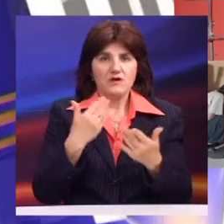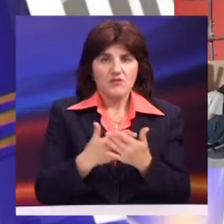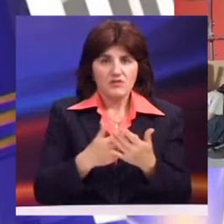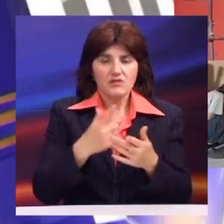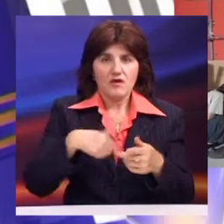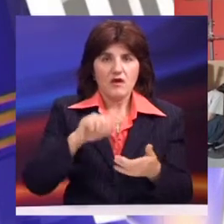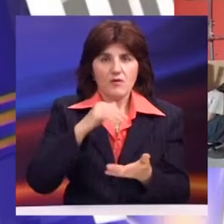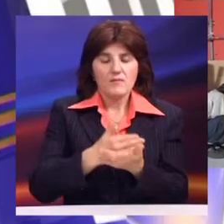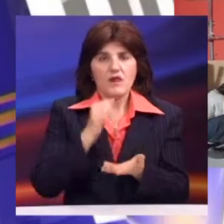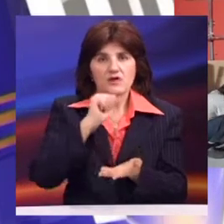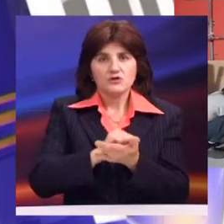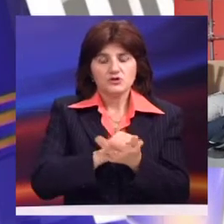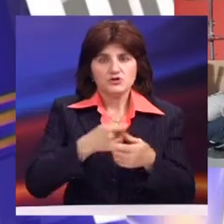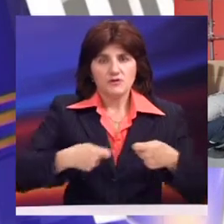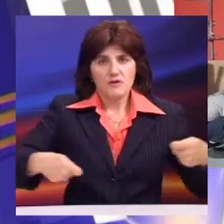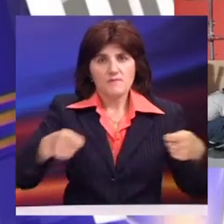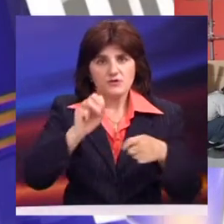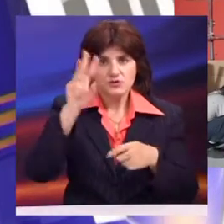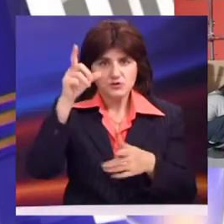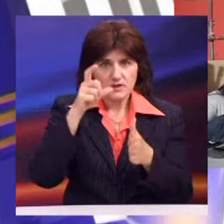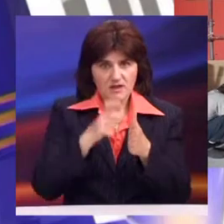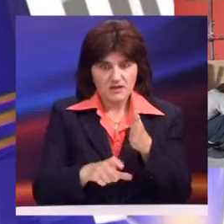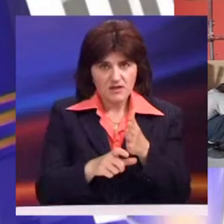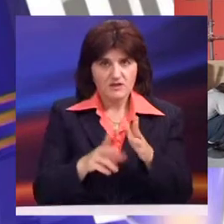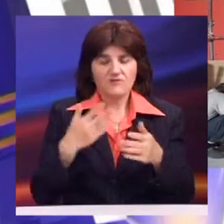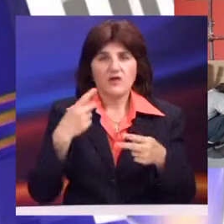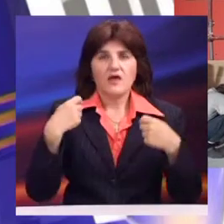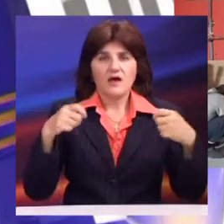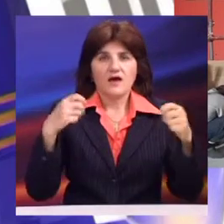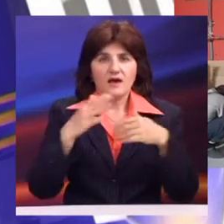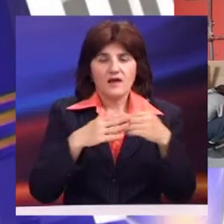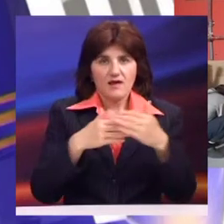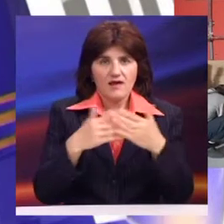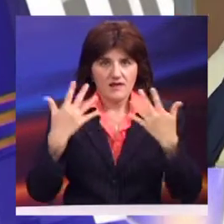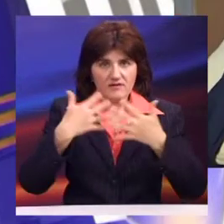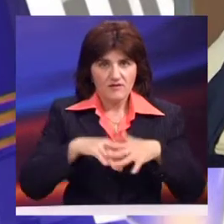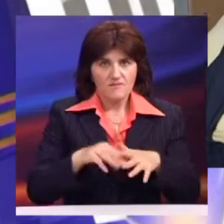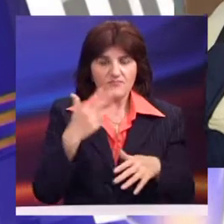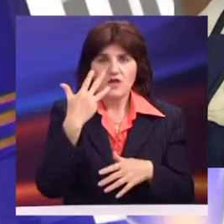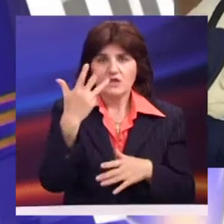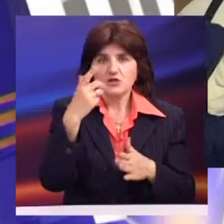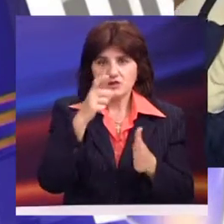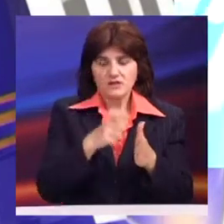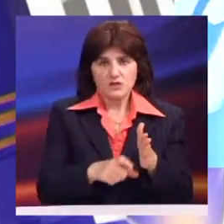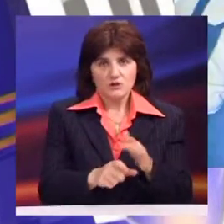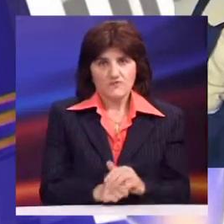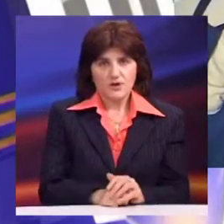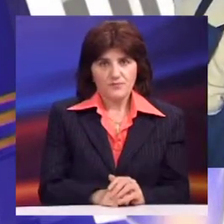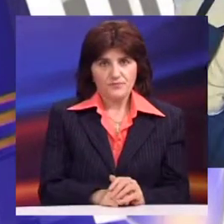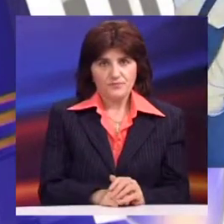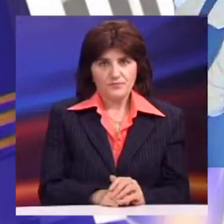samostalnih poslovnih objekata izdato je 14 građevinskih dozvola, dok su za gradnju industrijskih objekata izdate 4